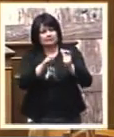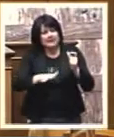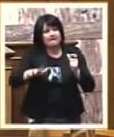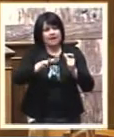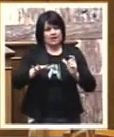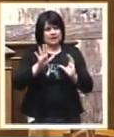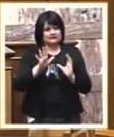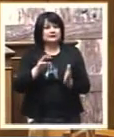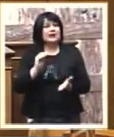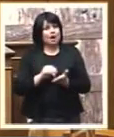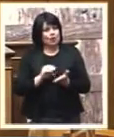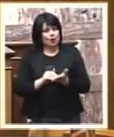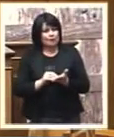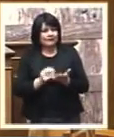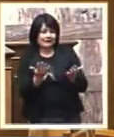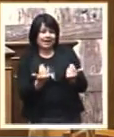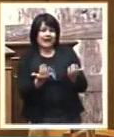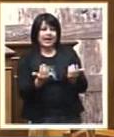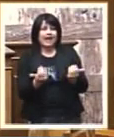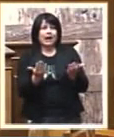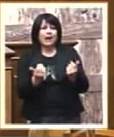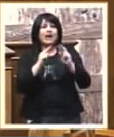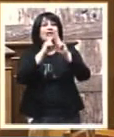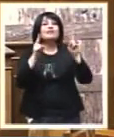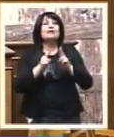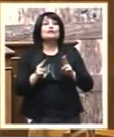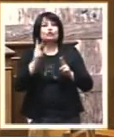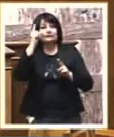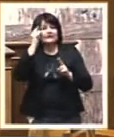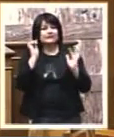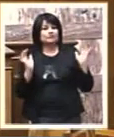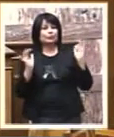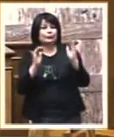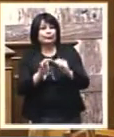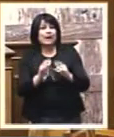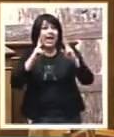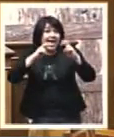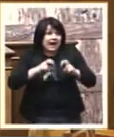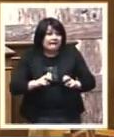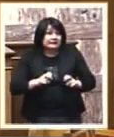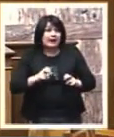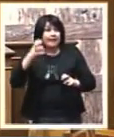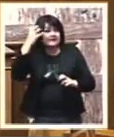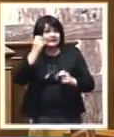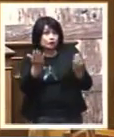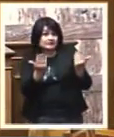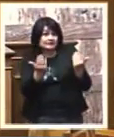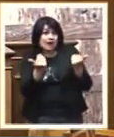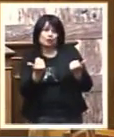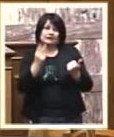Αλλά και επίσης να προσελκύουν διεθνώς φοιτητές, ερευνητές. Και άρα από εκεί που